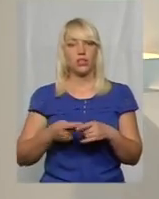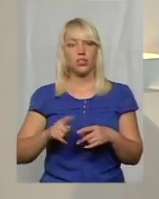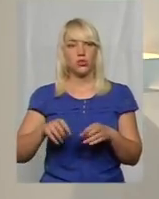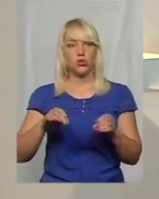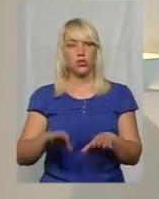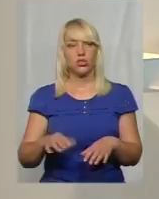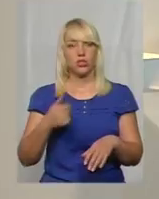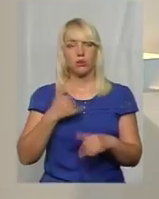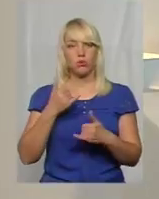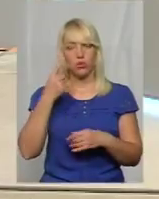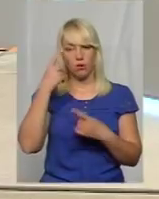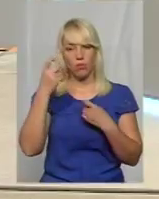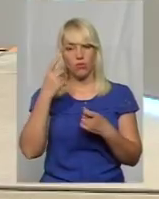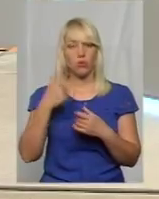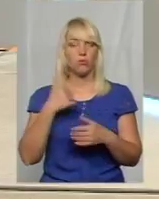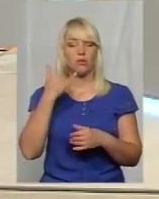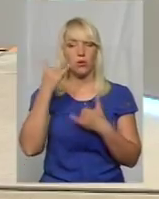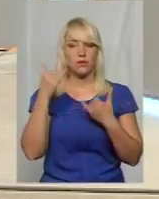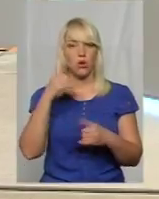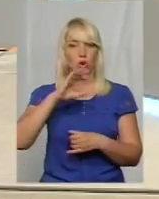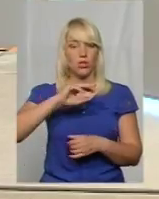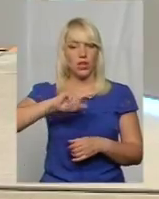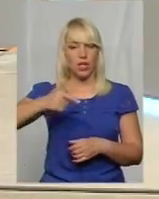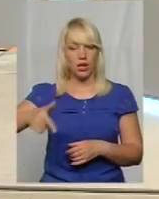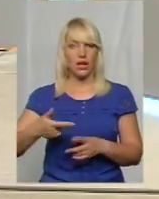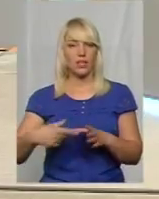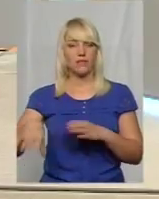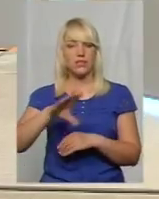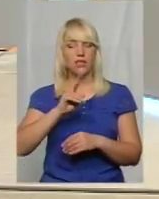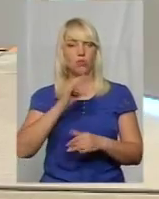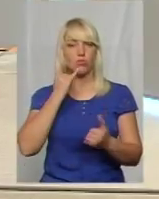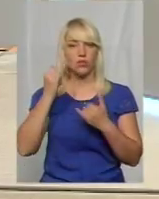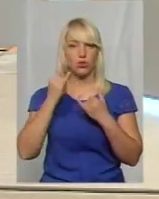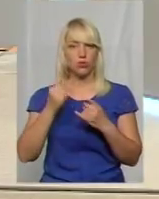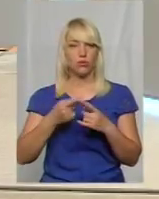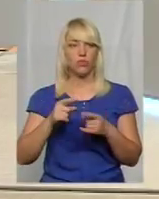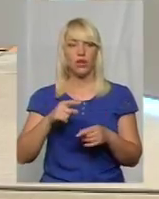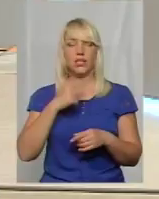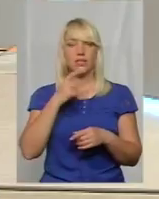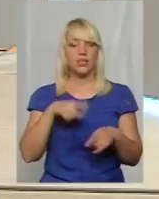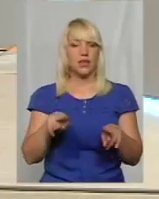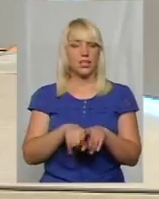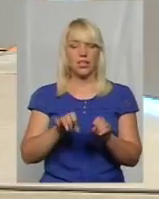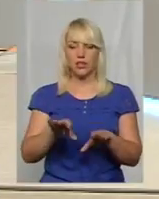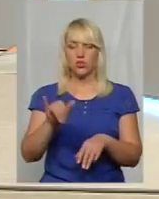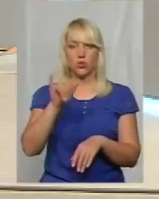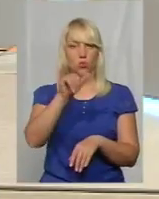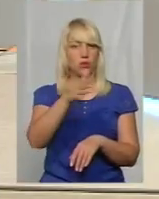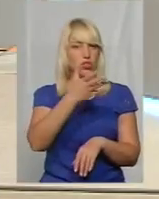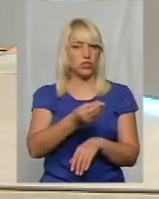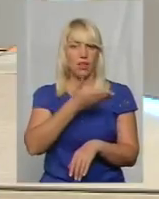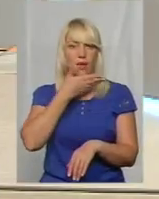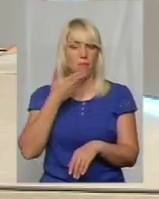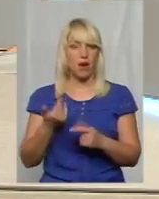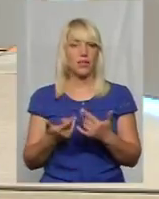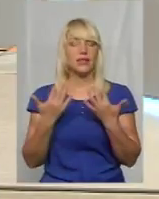повідомили, ми обзвонювали голів ОТГ, що ну, практично з усіх, кому ми телефонували, сказали, що у них відповідних рішень ще немає. От скільки ви відводите часу